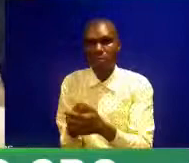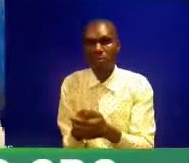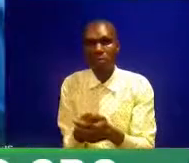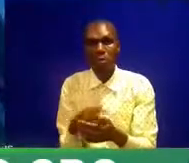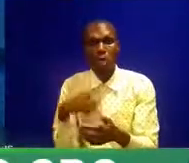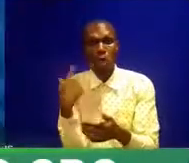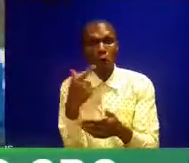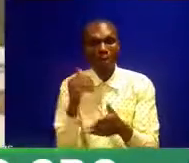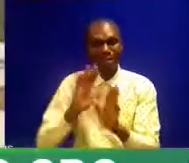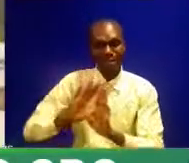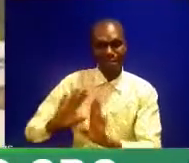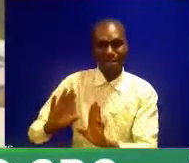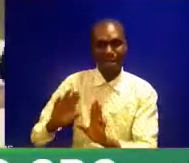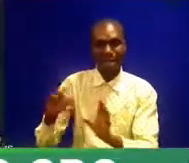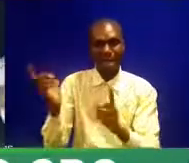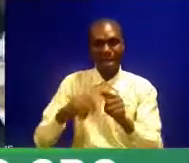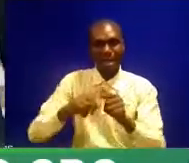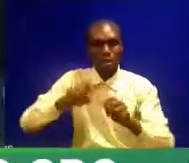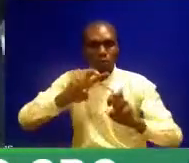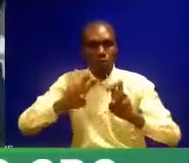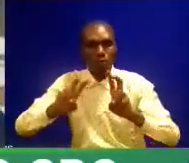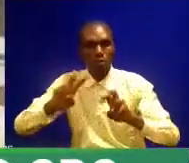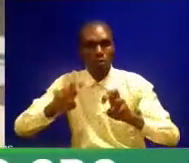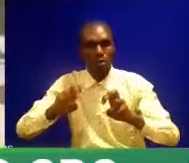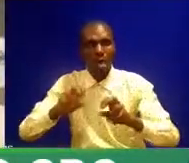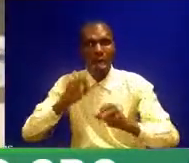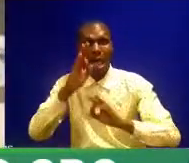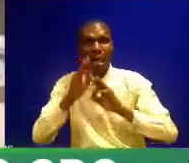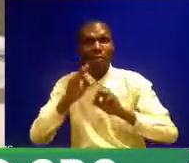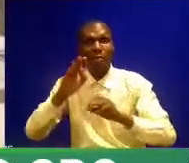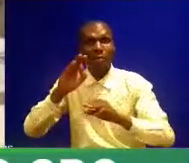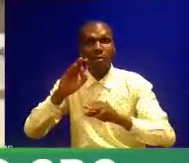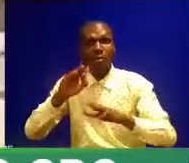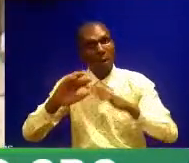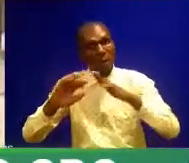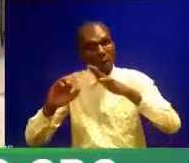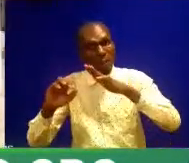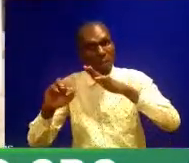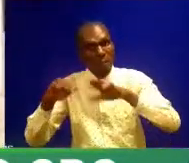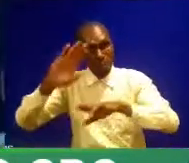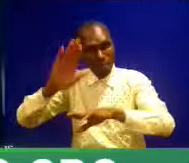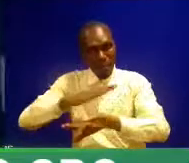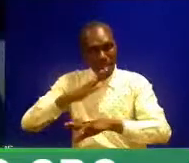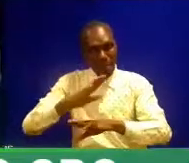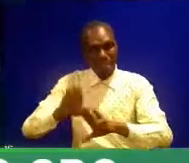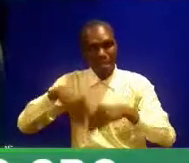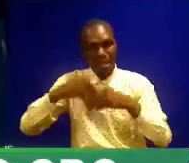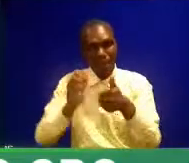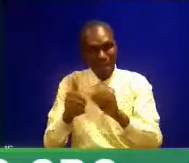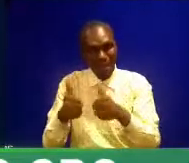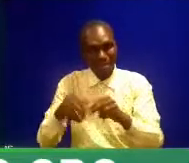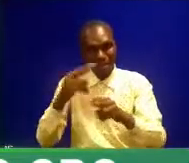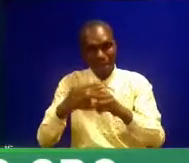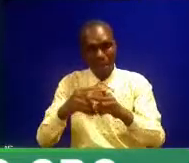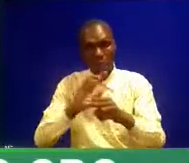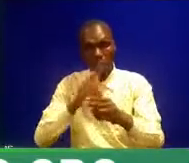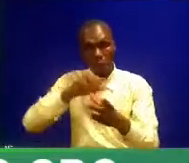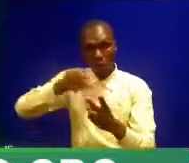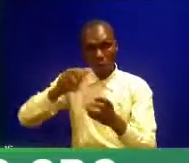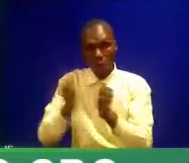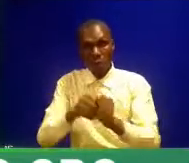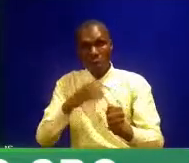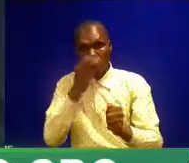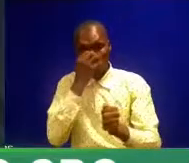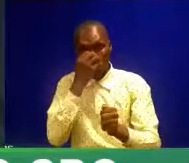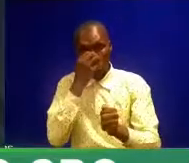ekio getikarete bono no kulikiri gose bunge nechigo eti ya maleti ya bawaziri ubabete bago choruwa na William Samuel Ruto